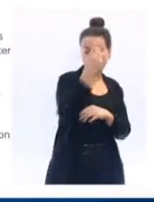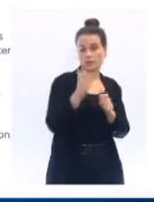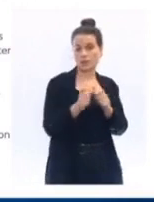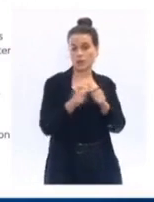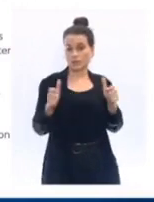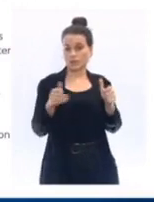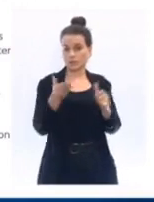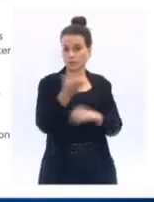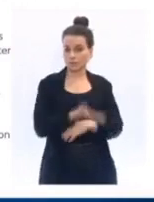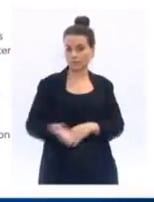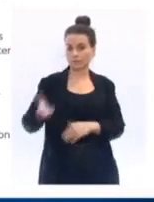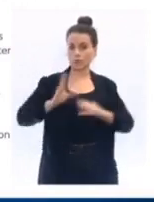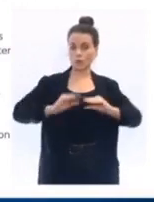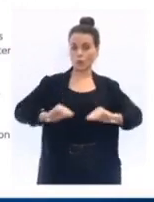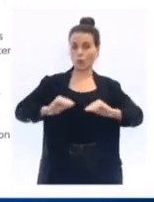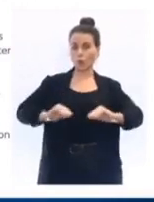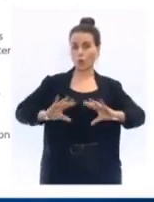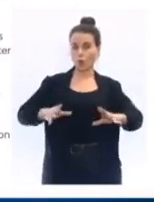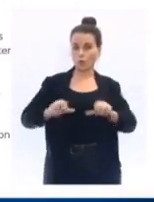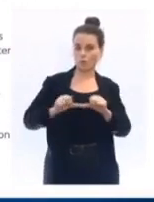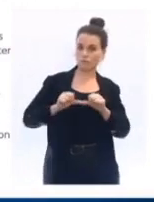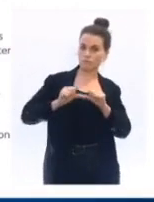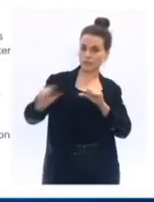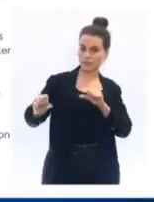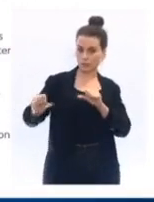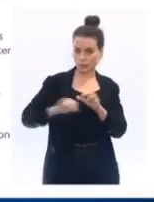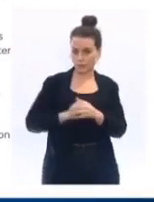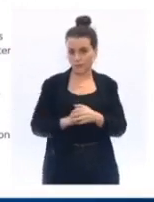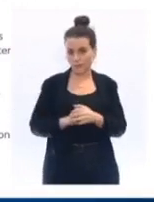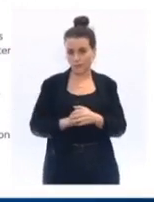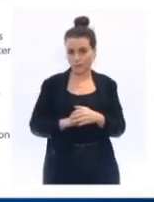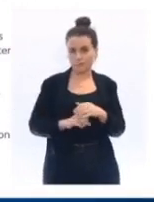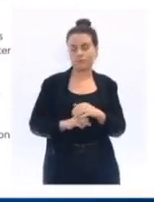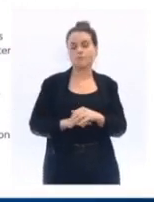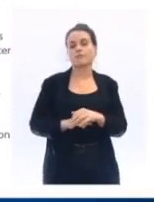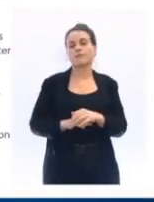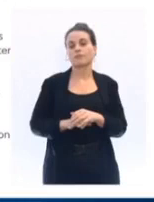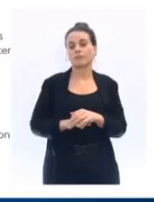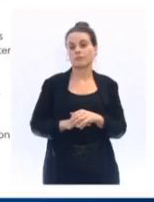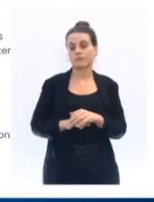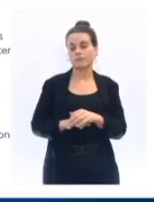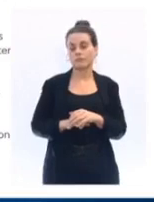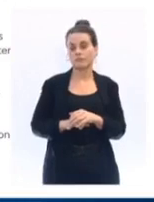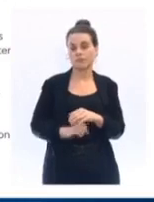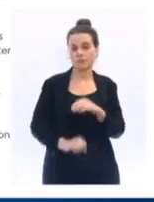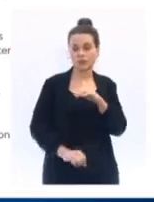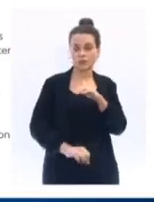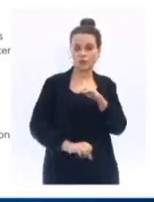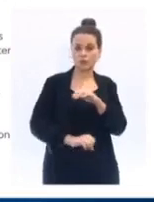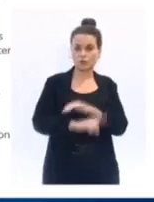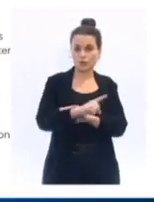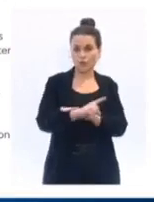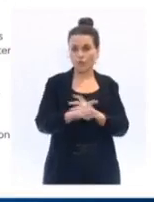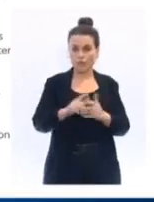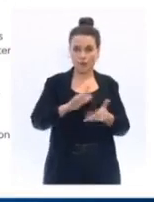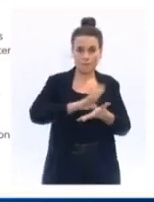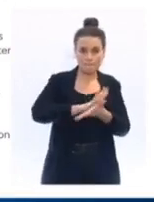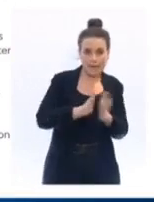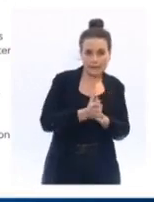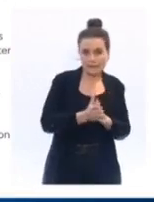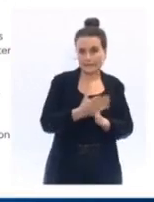matériel spécialisé pourront se poursuivre en présentiel. Les examens et les concours pourront se tenir avec